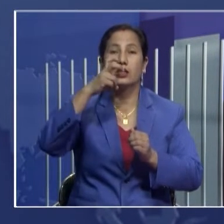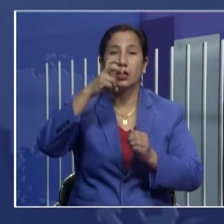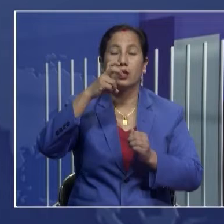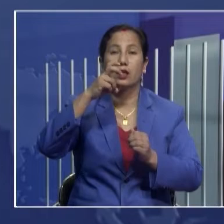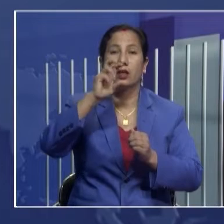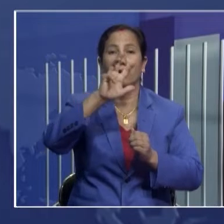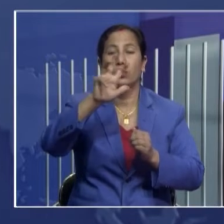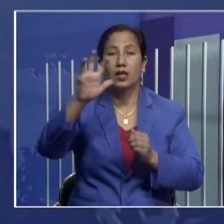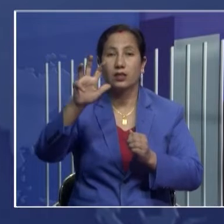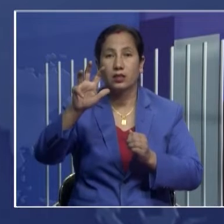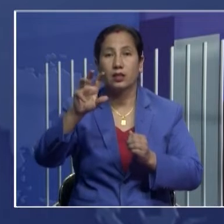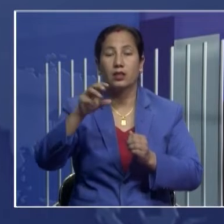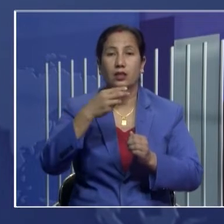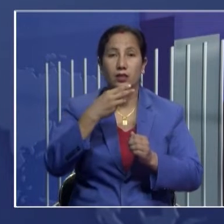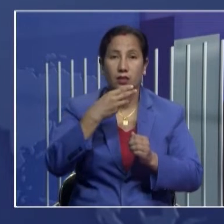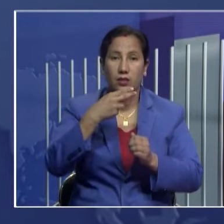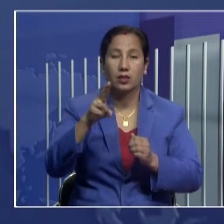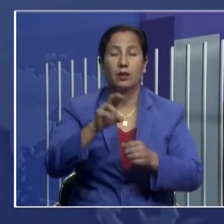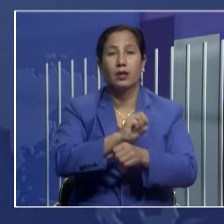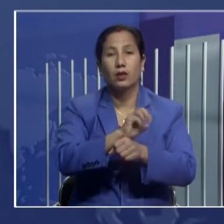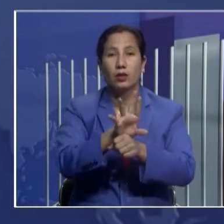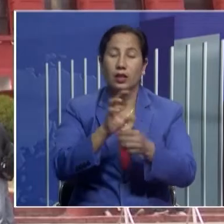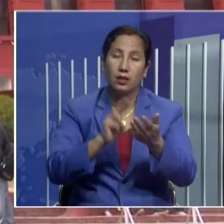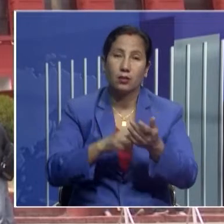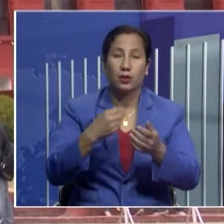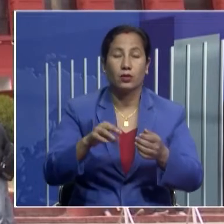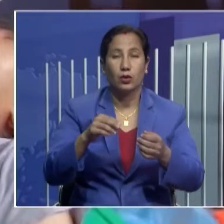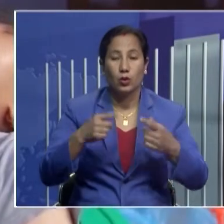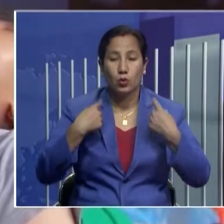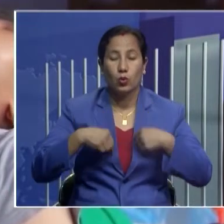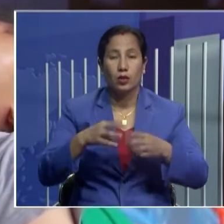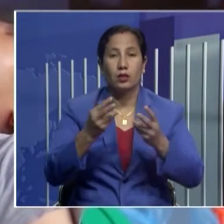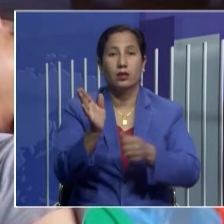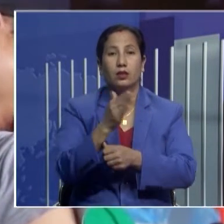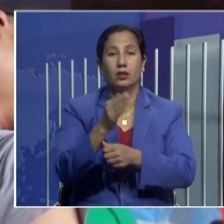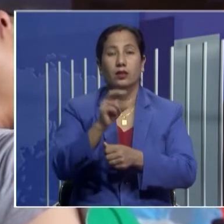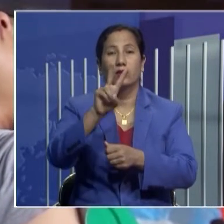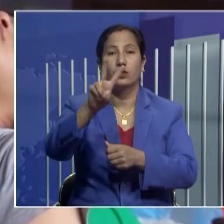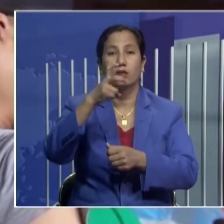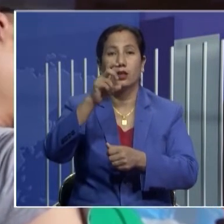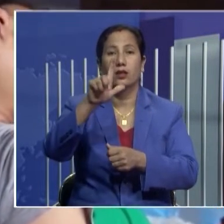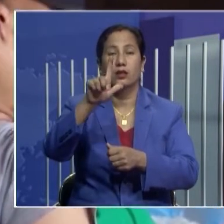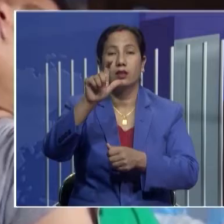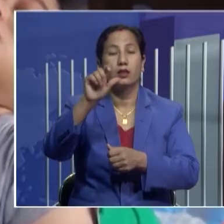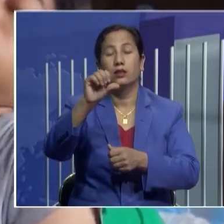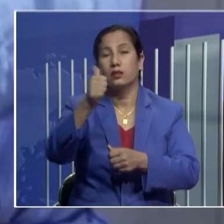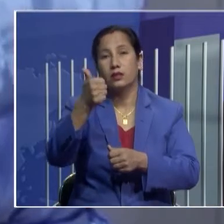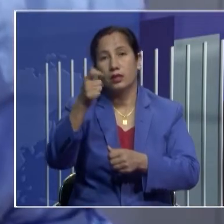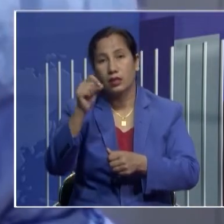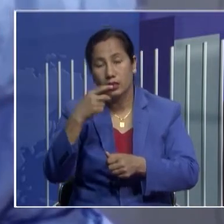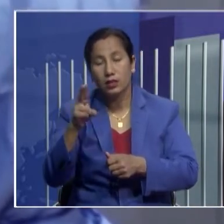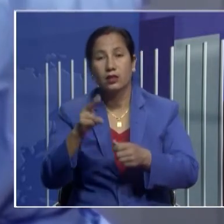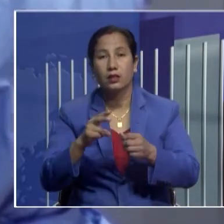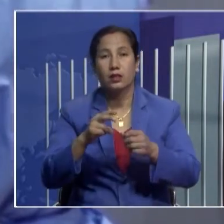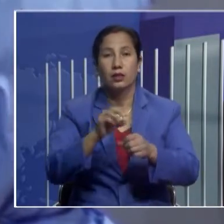299 जनामा कोरोना भाइरसको संक्रमण पुष्टि भएको छ। स्वास्थ्य तथा जनसङ्ख्या मन्त्रालयका अनुसार आज 260 जनामा संक्रमणबाट मुक्त भएका